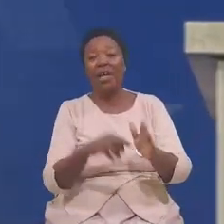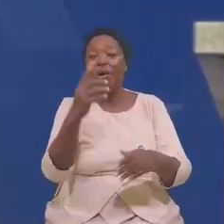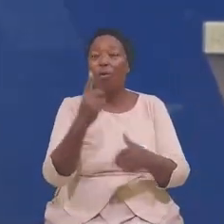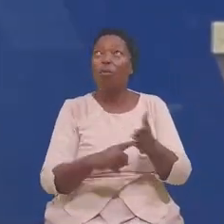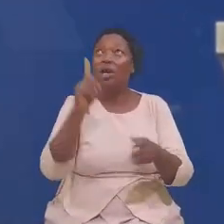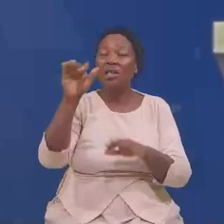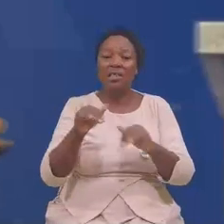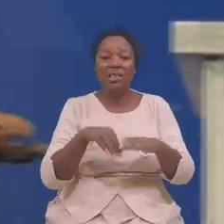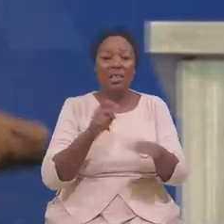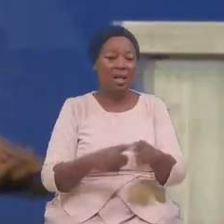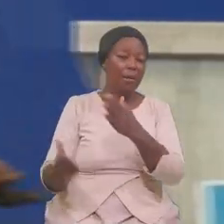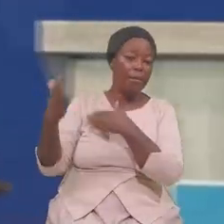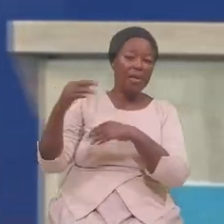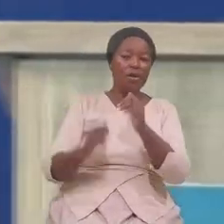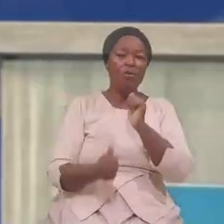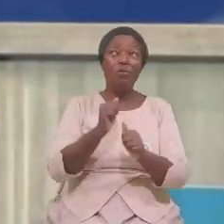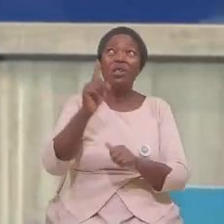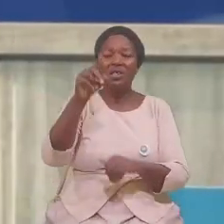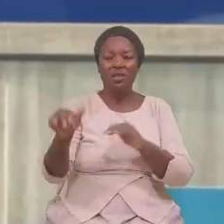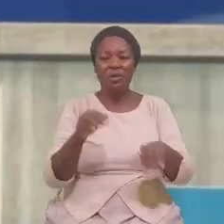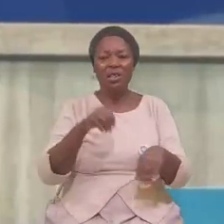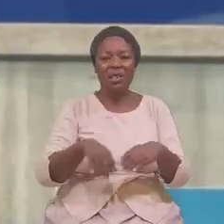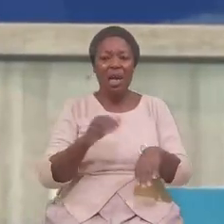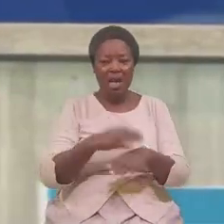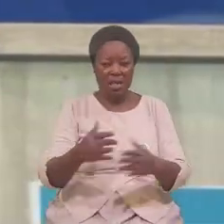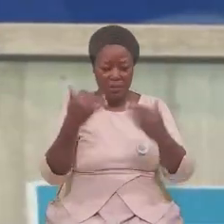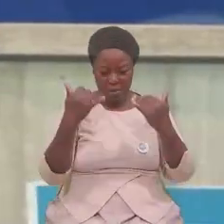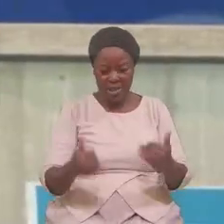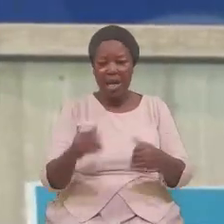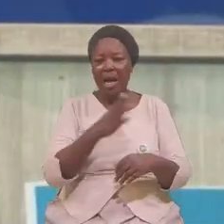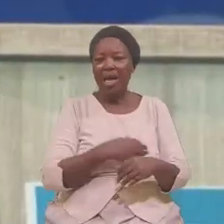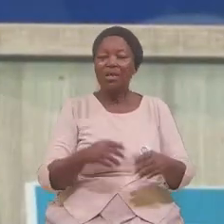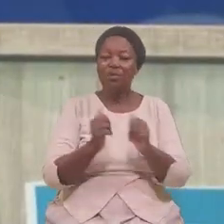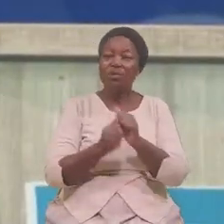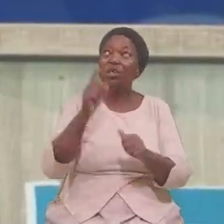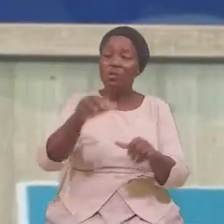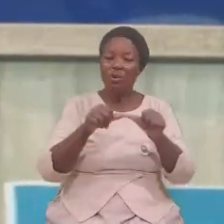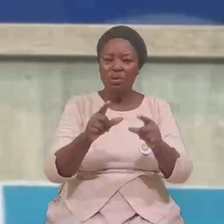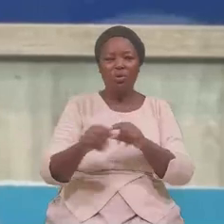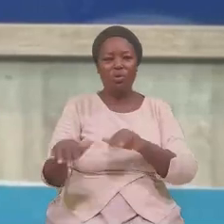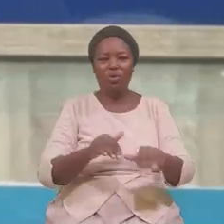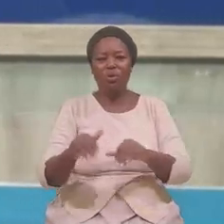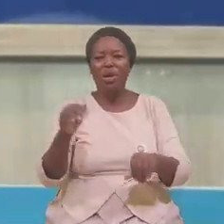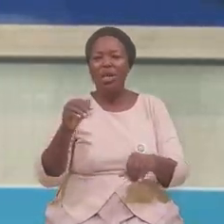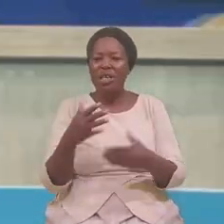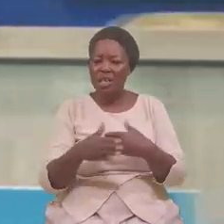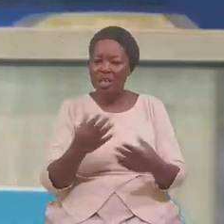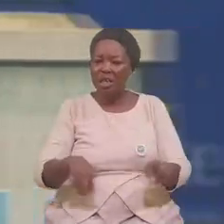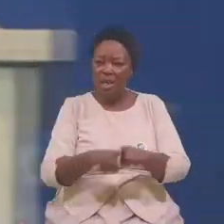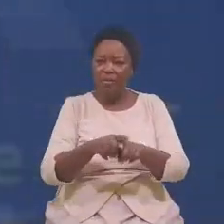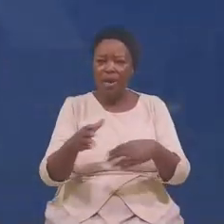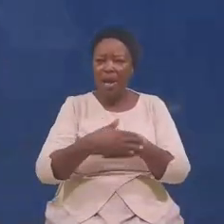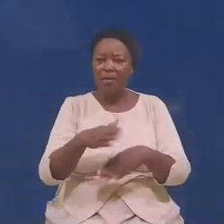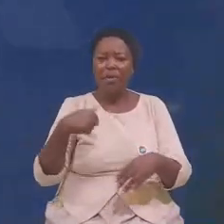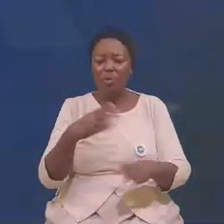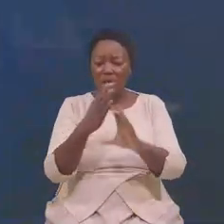passé et qu'il fait au présent et qu'il va continuer de faire même après que nous aurons dit le dernier